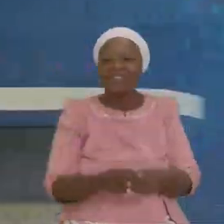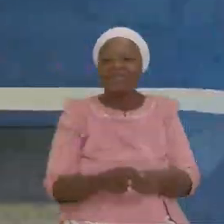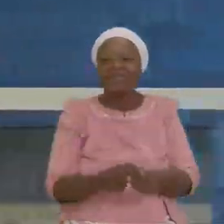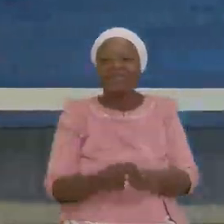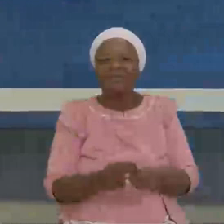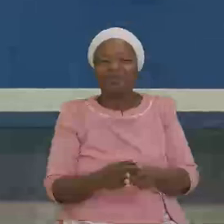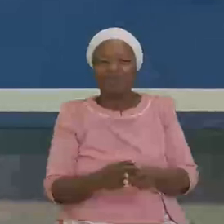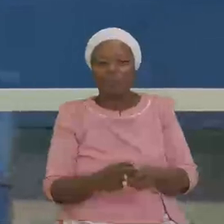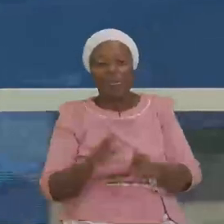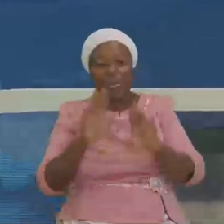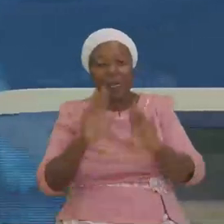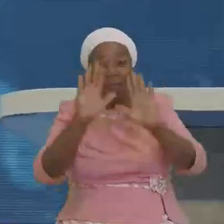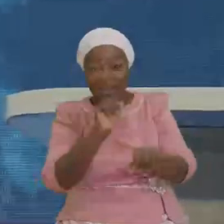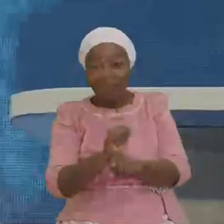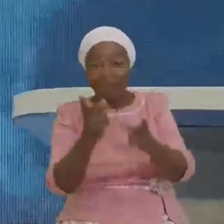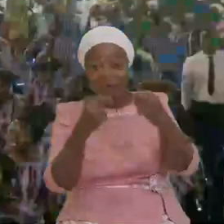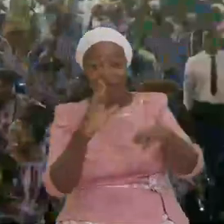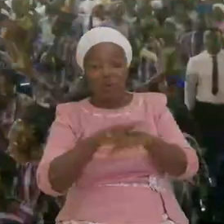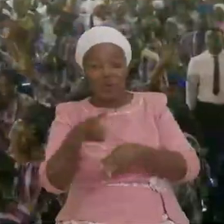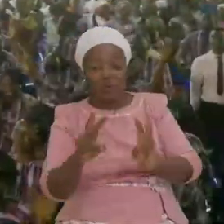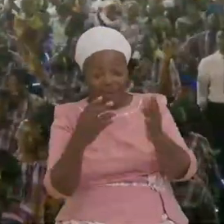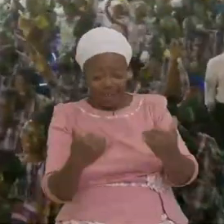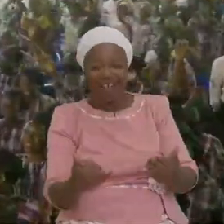Il vous fera lever et marcher.